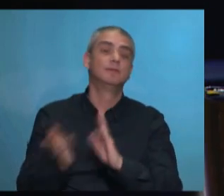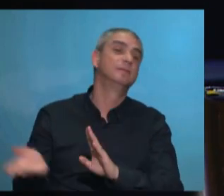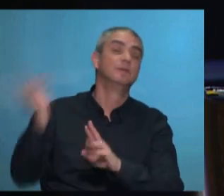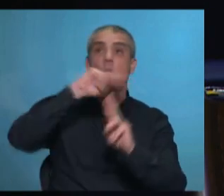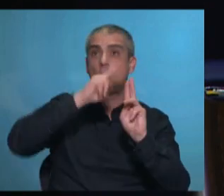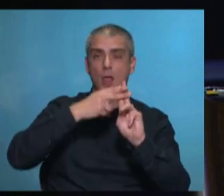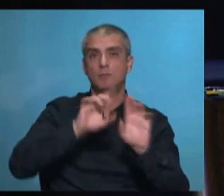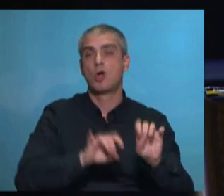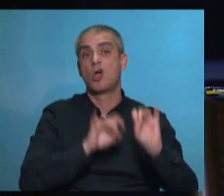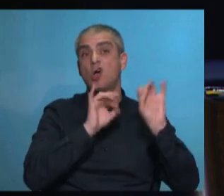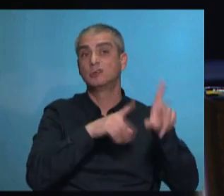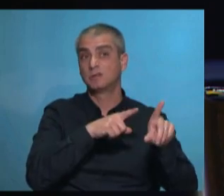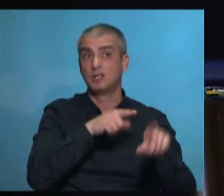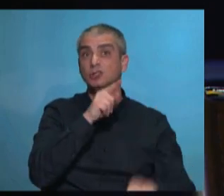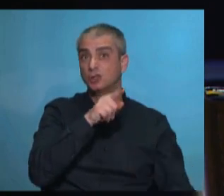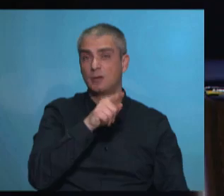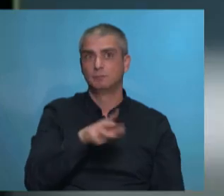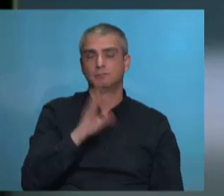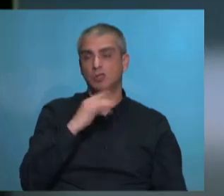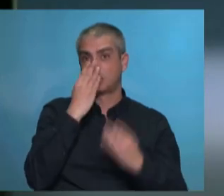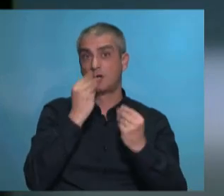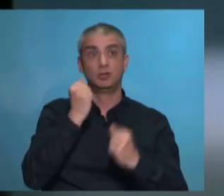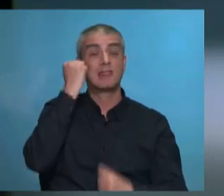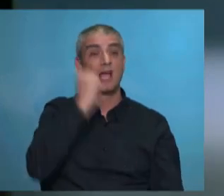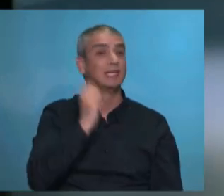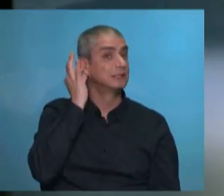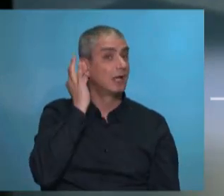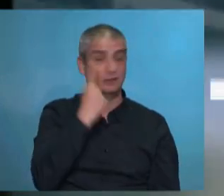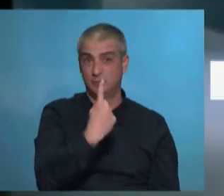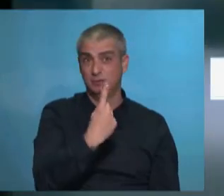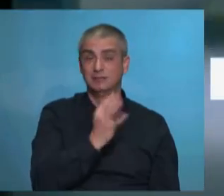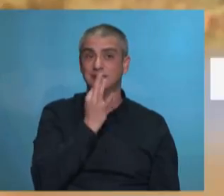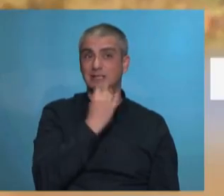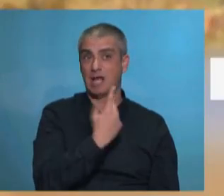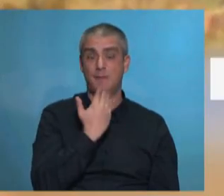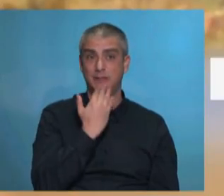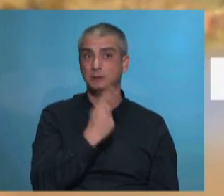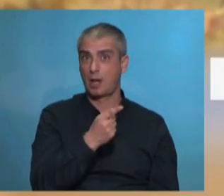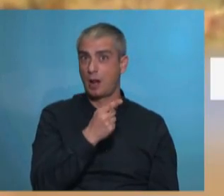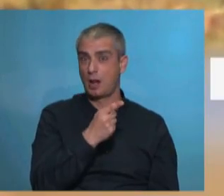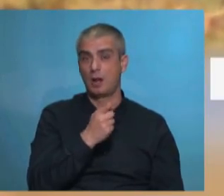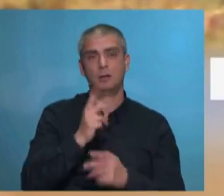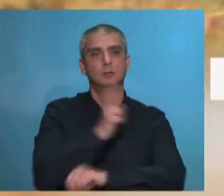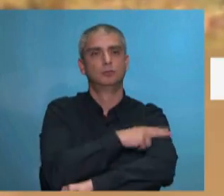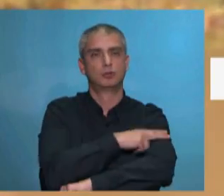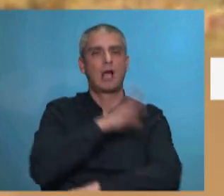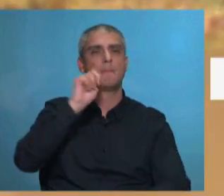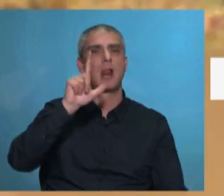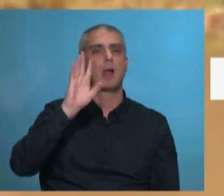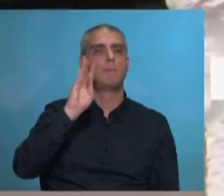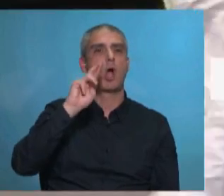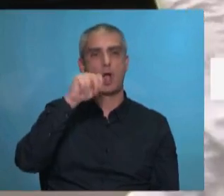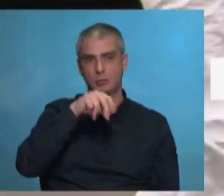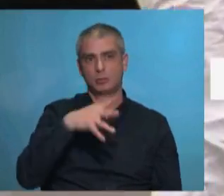עד אוסטרליה, שם עולה היום חשד לרצח צעירה ישראלית. משטרת מלבורן פתחה בחקירת מותה של